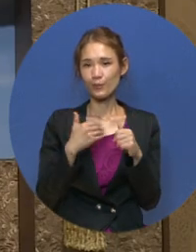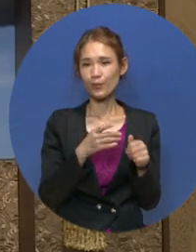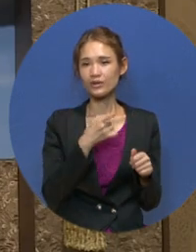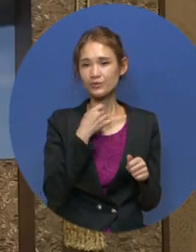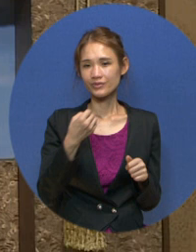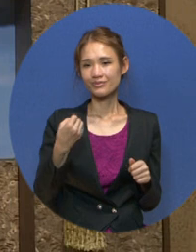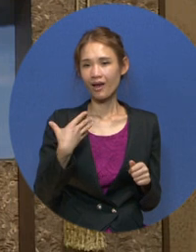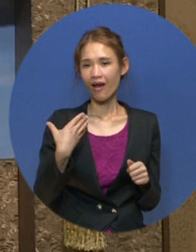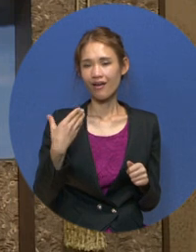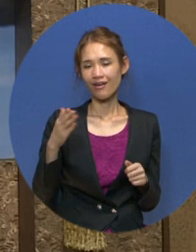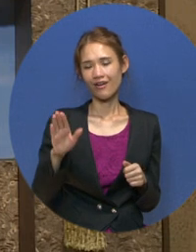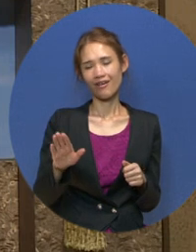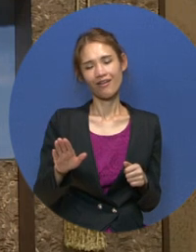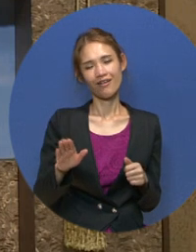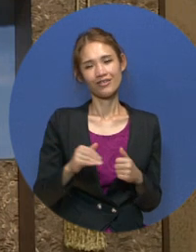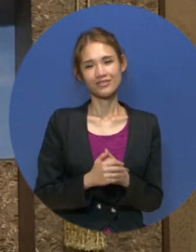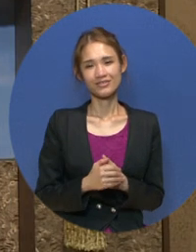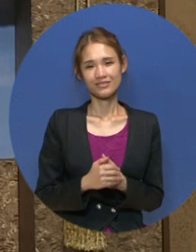이야기를 하는데